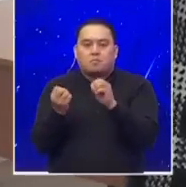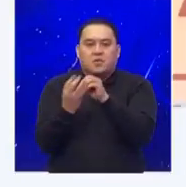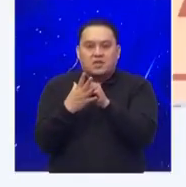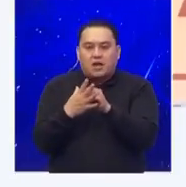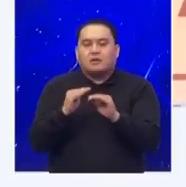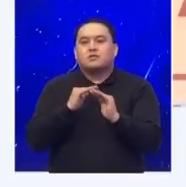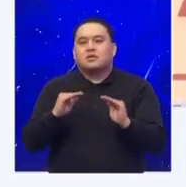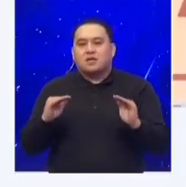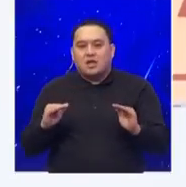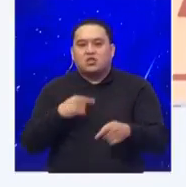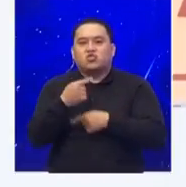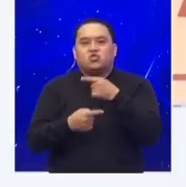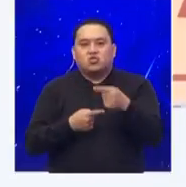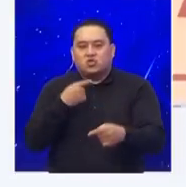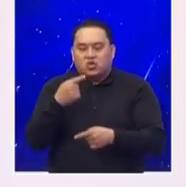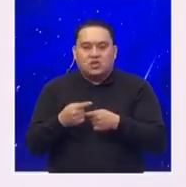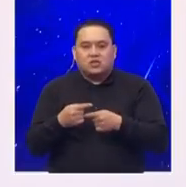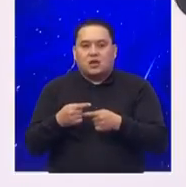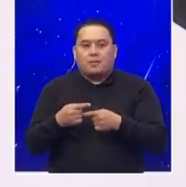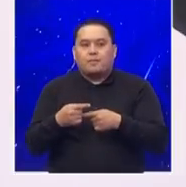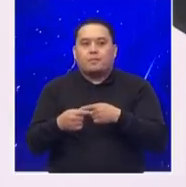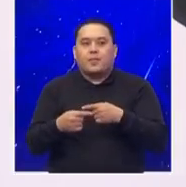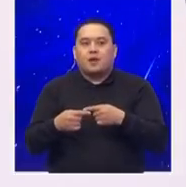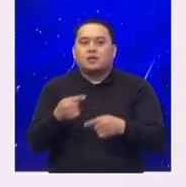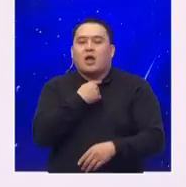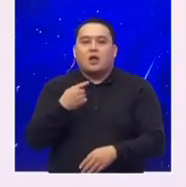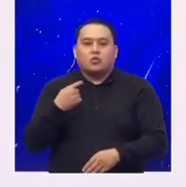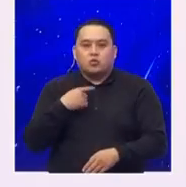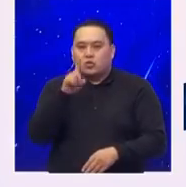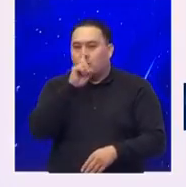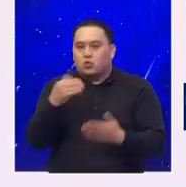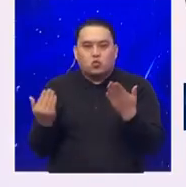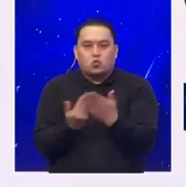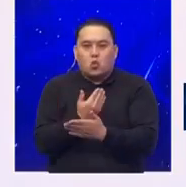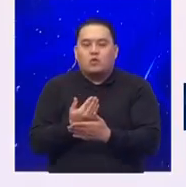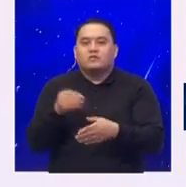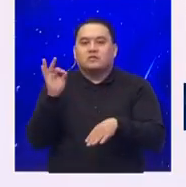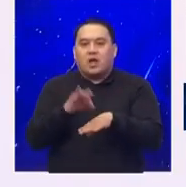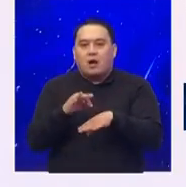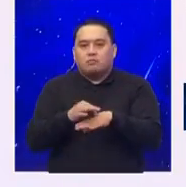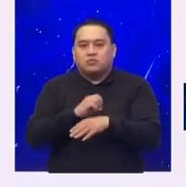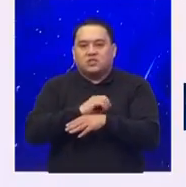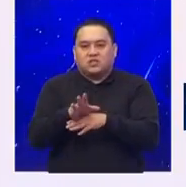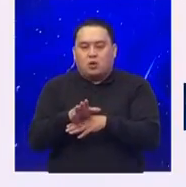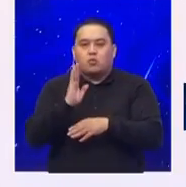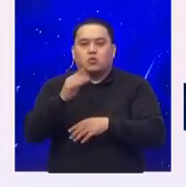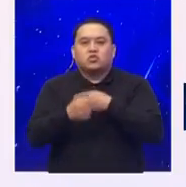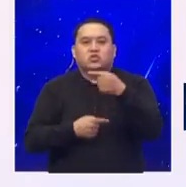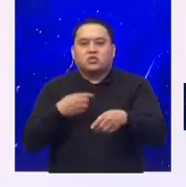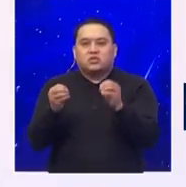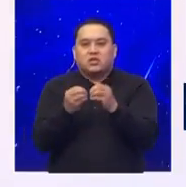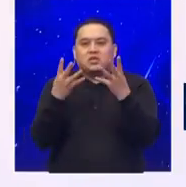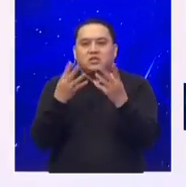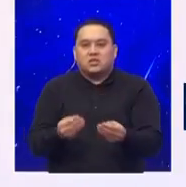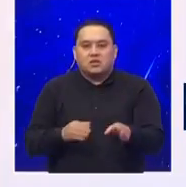15 учеников через парту. Если в Талдыкургане не будет выявлено новых случаев заражения опасным недугом, то уже через 10 дней